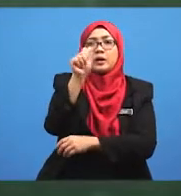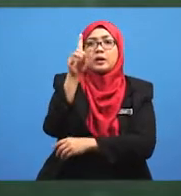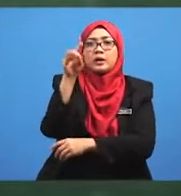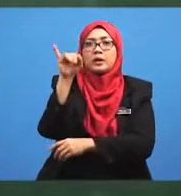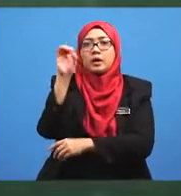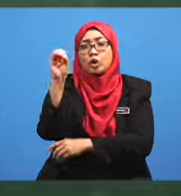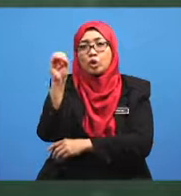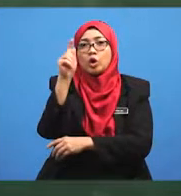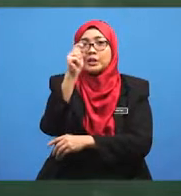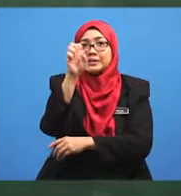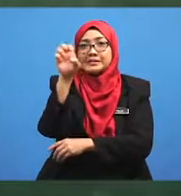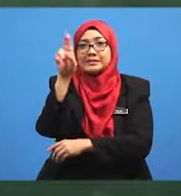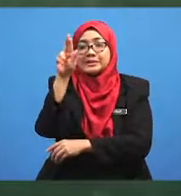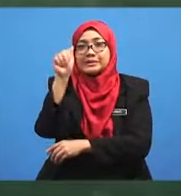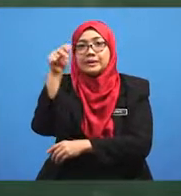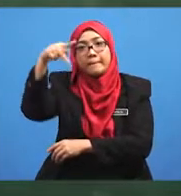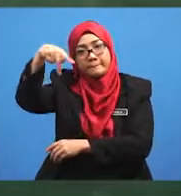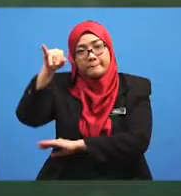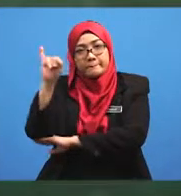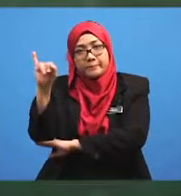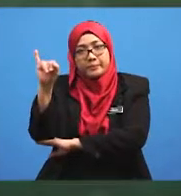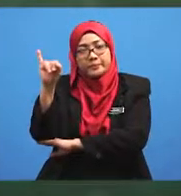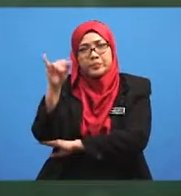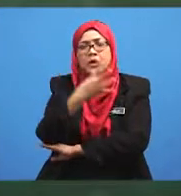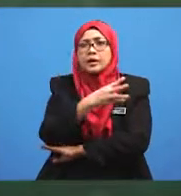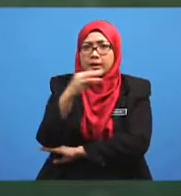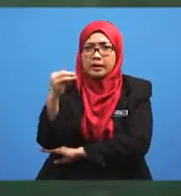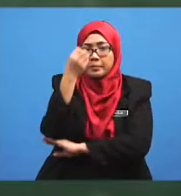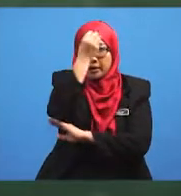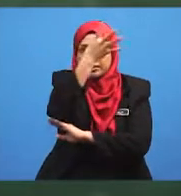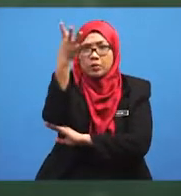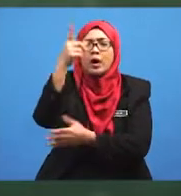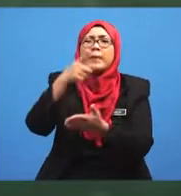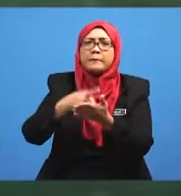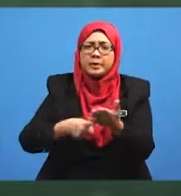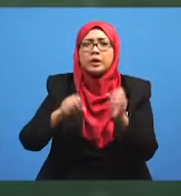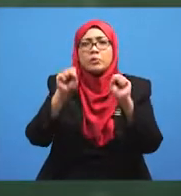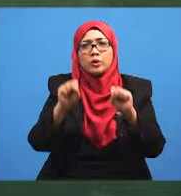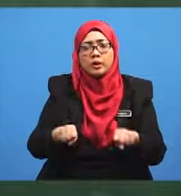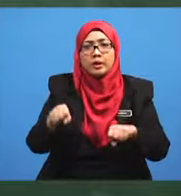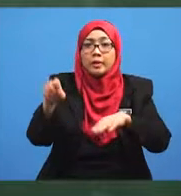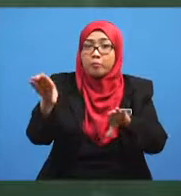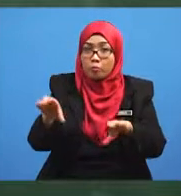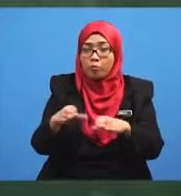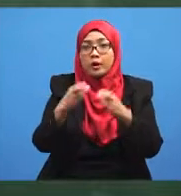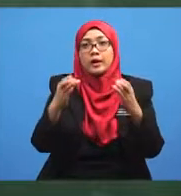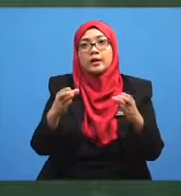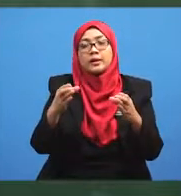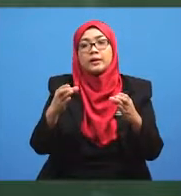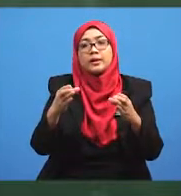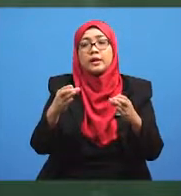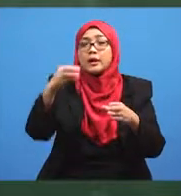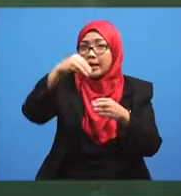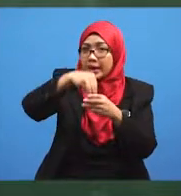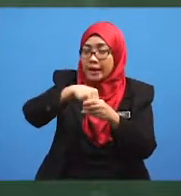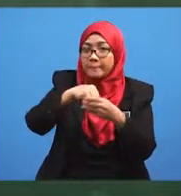Cadang dan terangkan pengubahsuaian yang boleh dibuat bagi penggunaan radioisotop